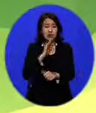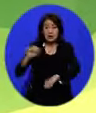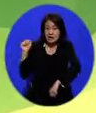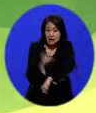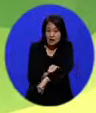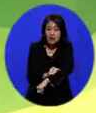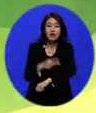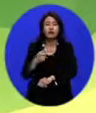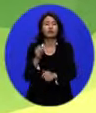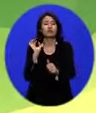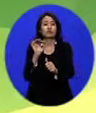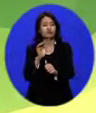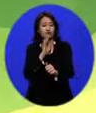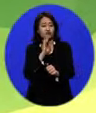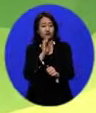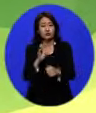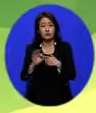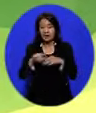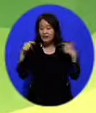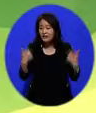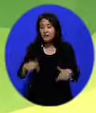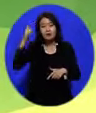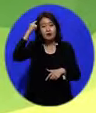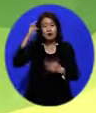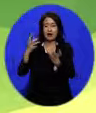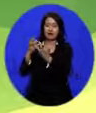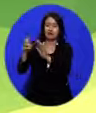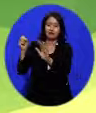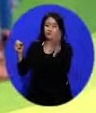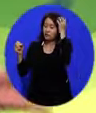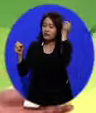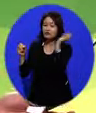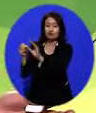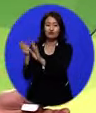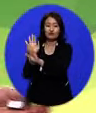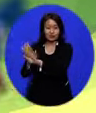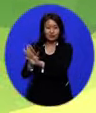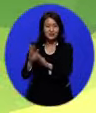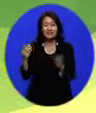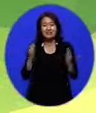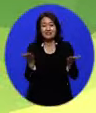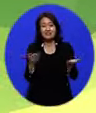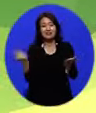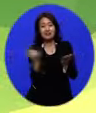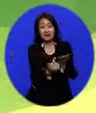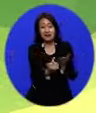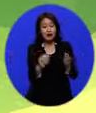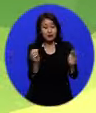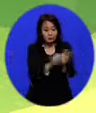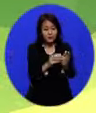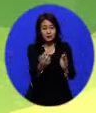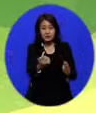잘해도 혼나. 그러니까 이 사람들은 아예 집에다 냉장고에 딱 머리를 놓고 출근해서 집에 가면 다시 붙여.